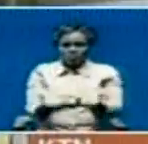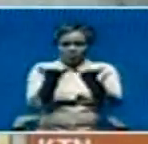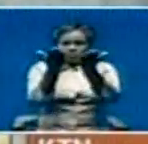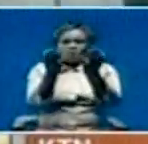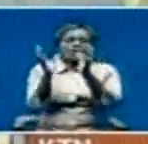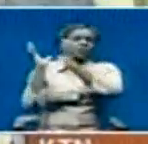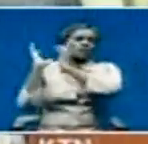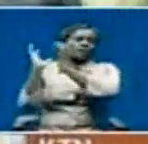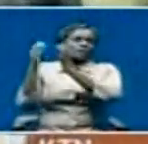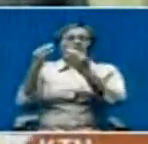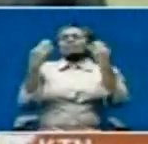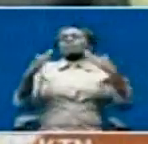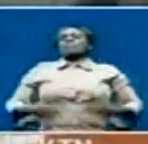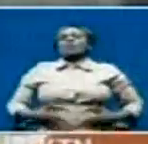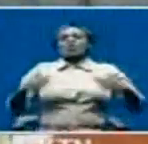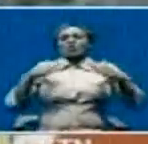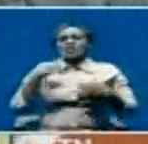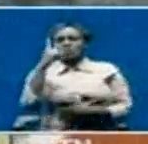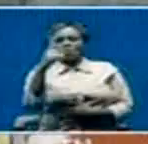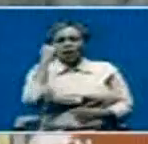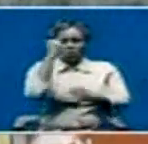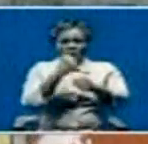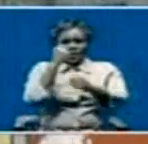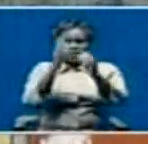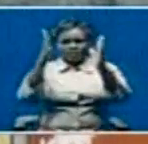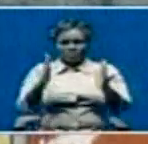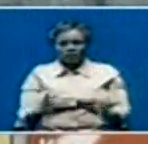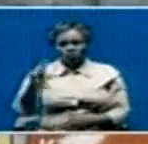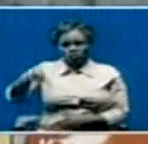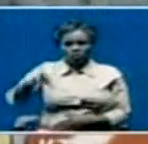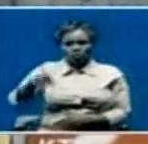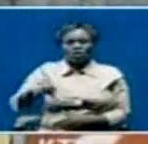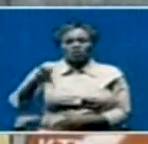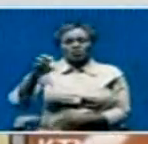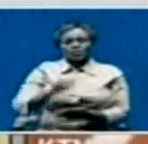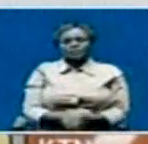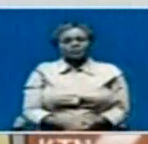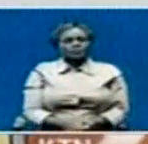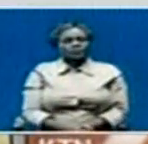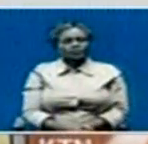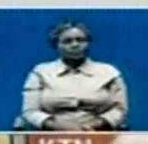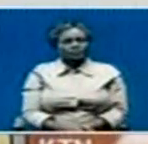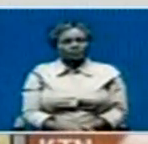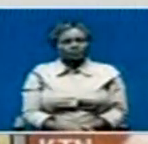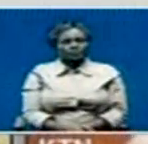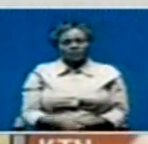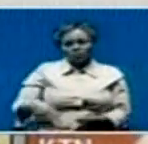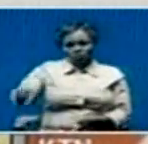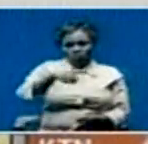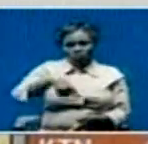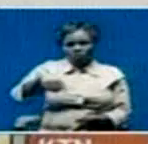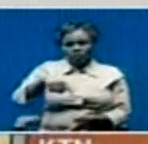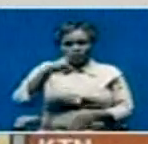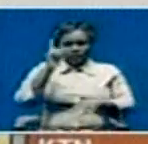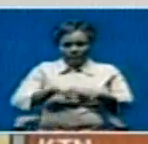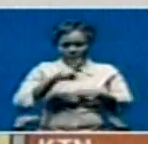mizo umal mwi kuwa mmoja wa wafy wa duka hili franc wua ilu